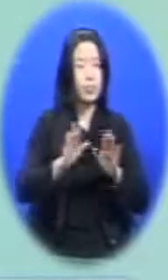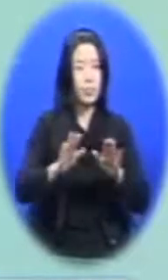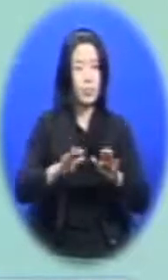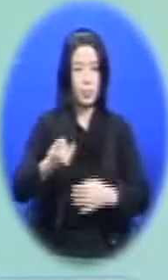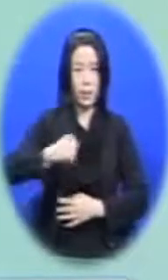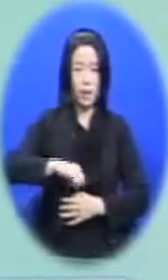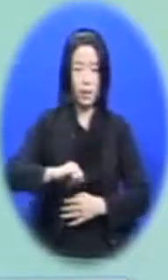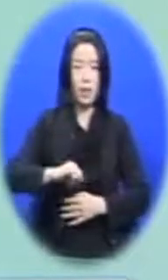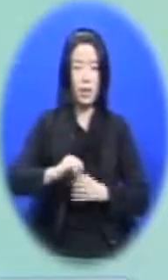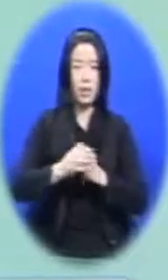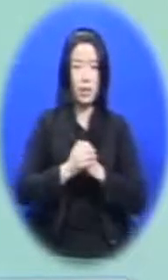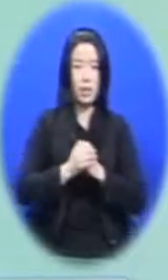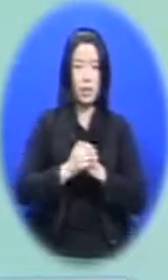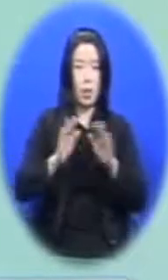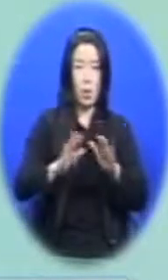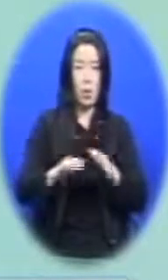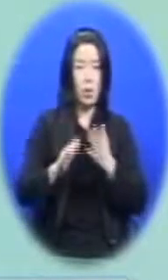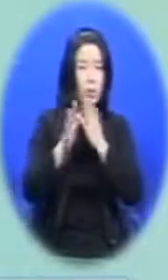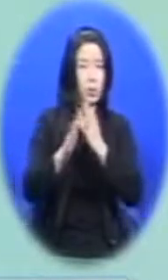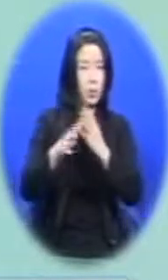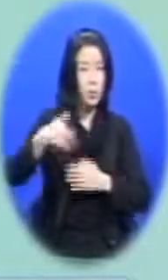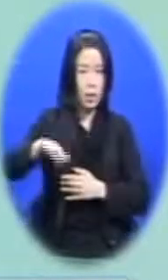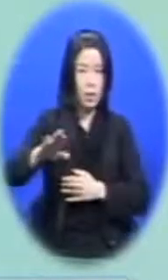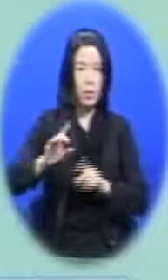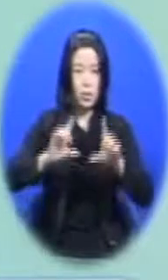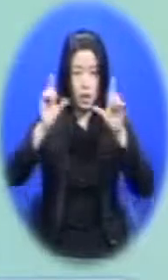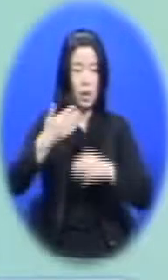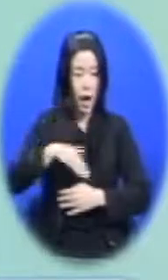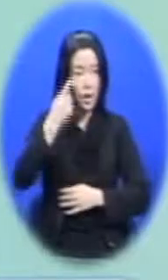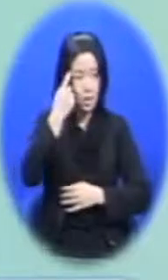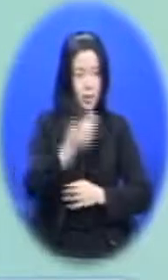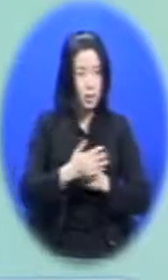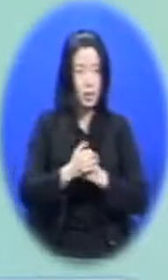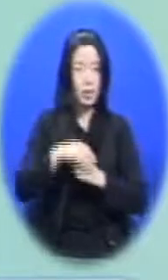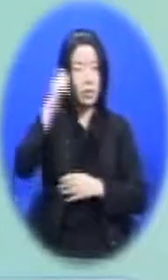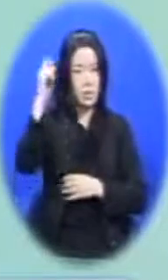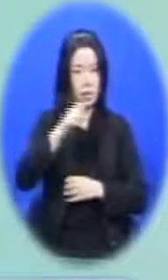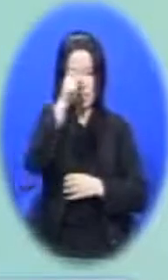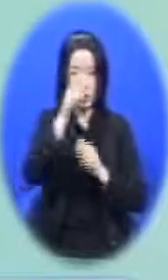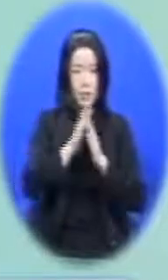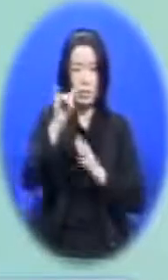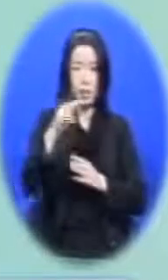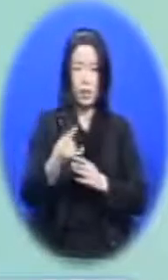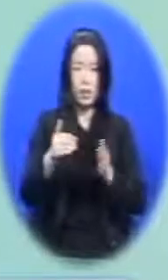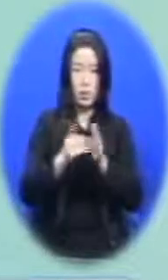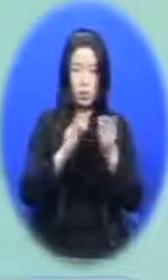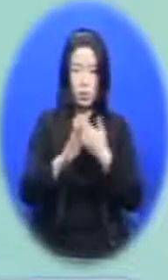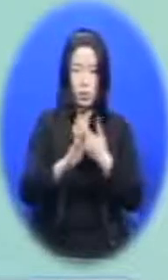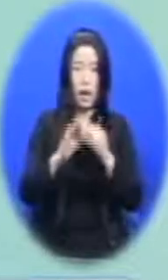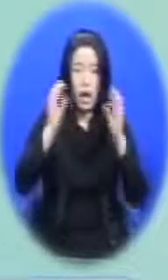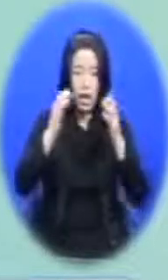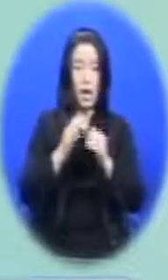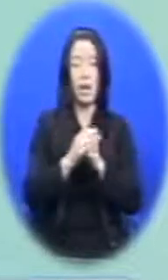딸 누구가 오늘 소풍 가는 날인 걸 아시냐? 새벽에도 끝나고 와서 애 도시락 싸주고